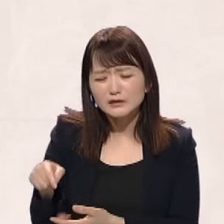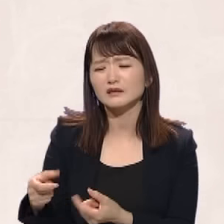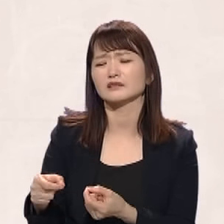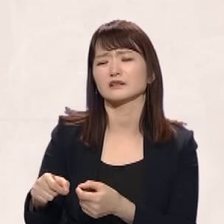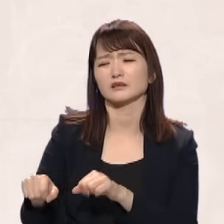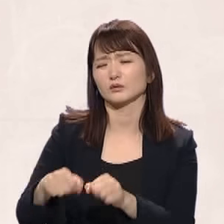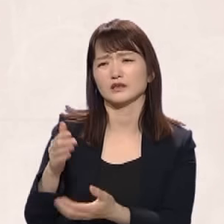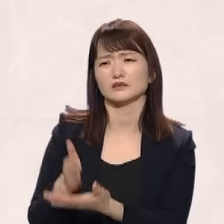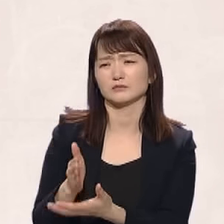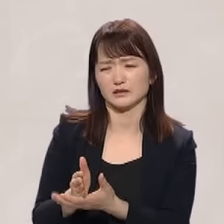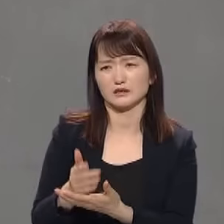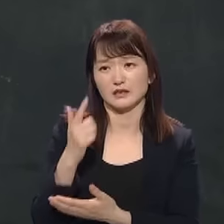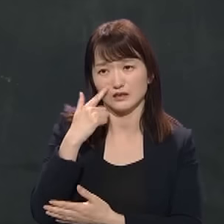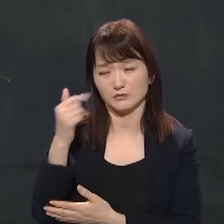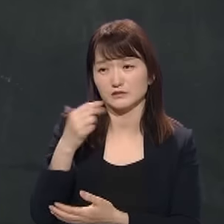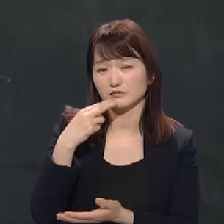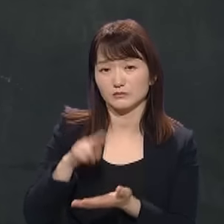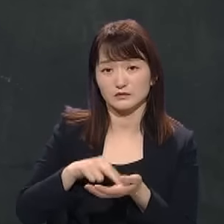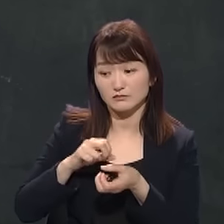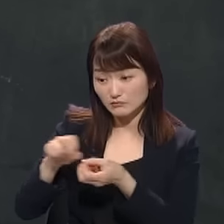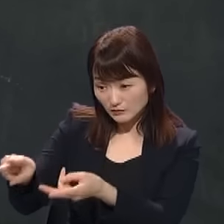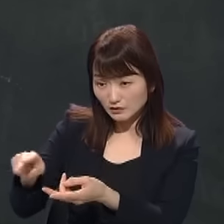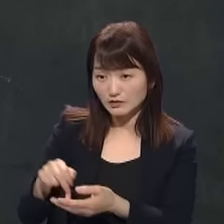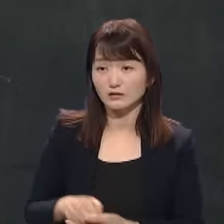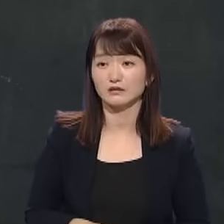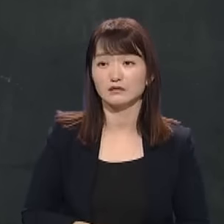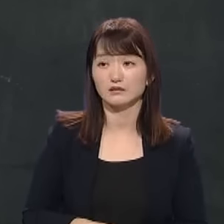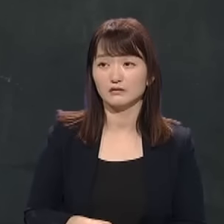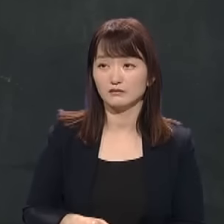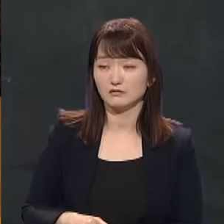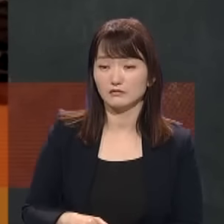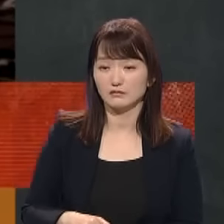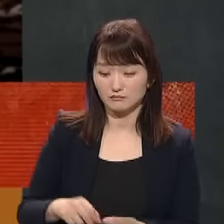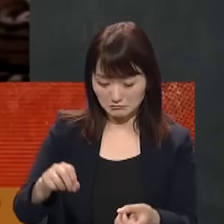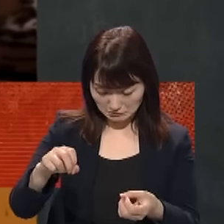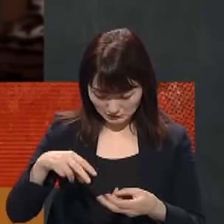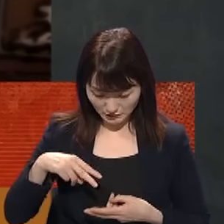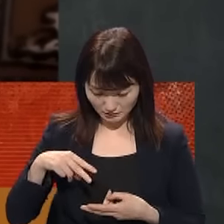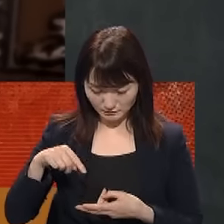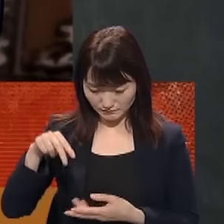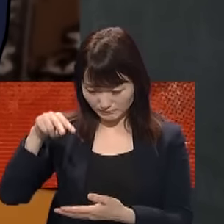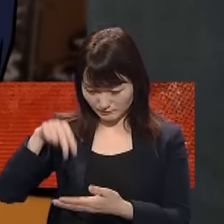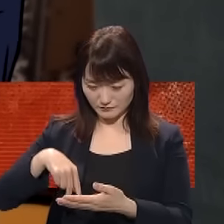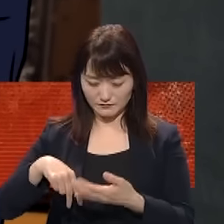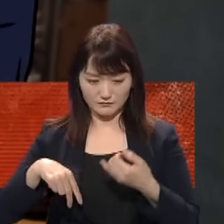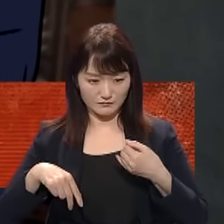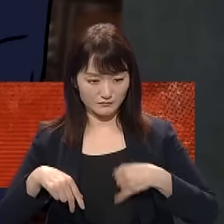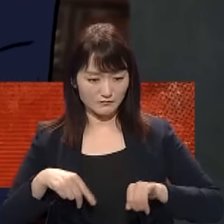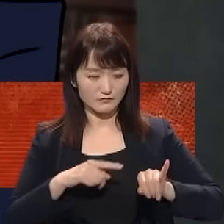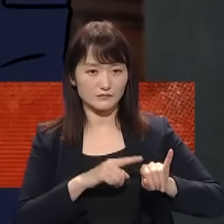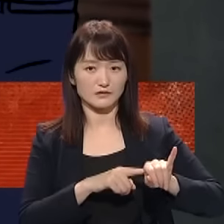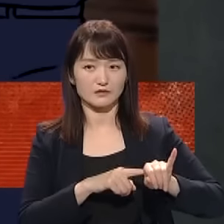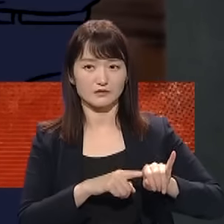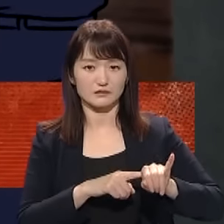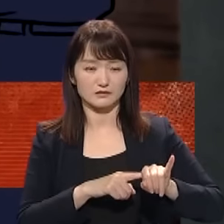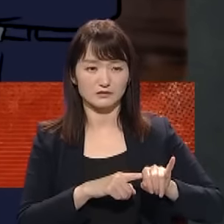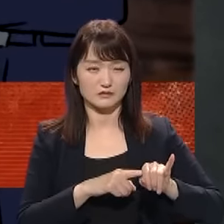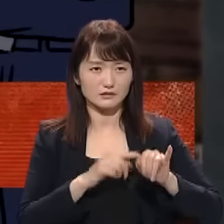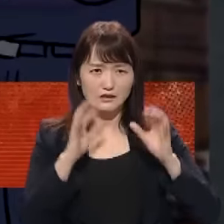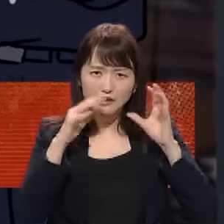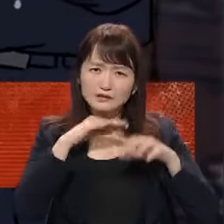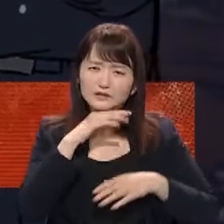아버지한테, 친부한테. 그러니까 또 이 자필 편지를 봤던 친부가 제보자 당시 2살 아이를 안고